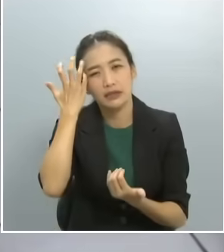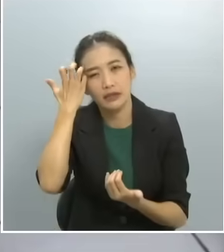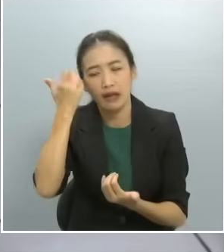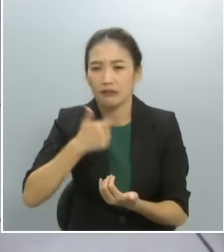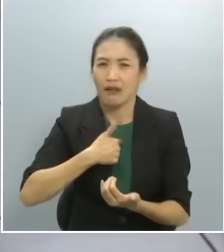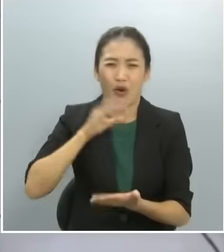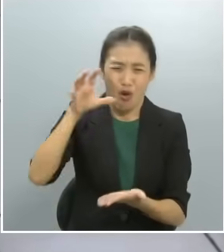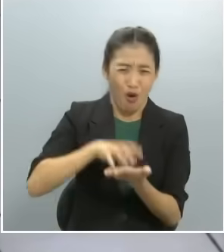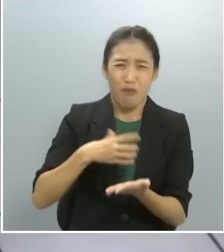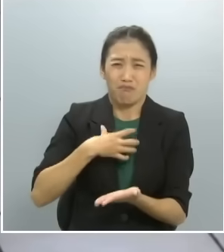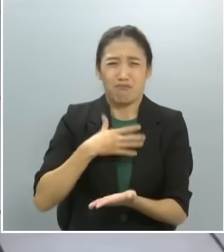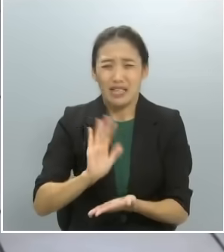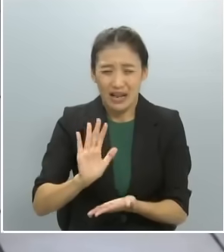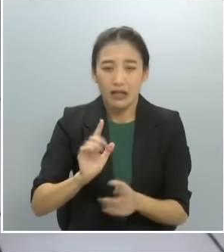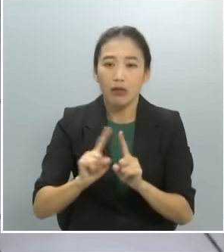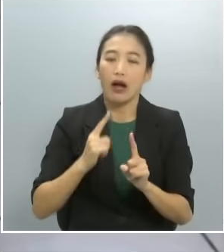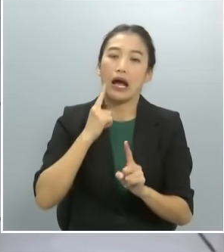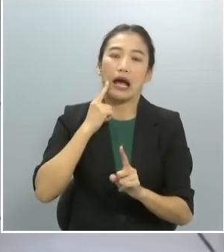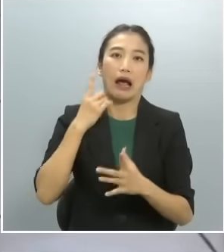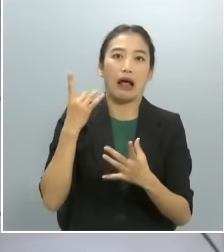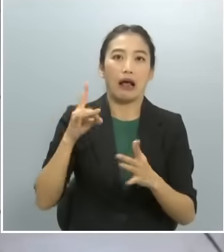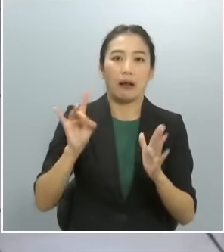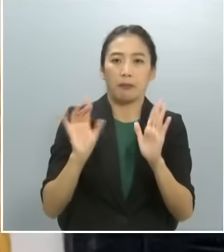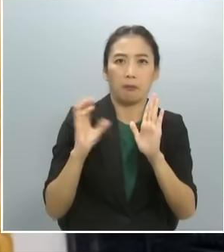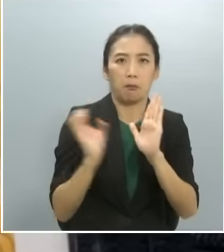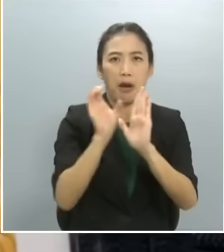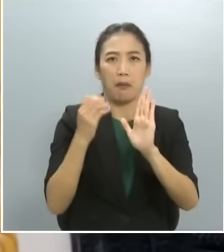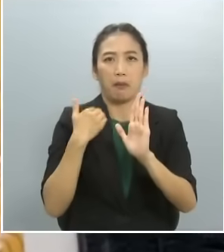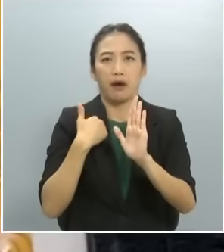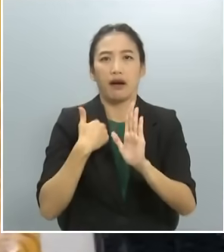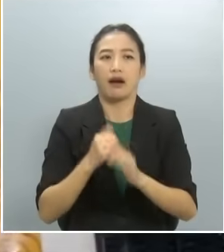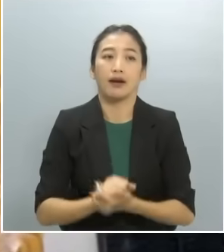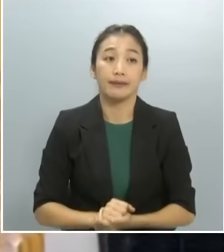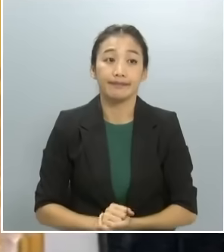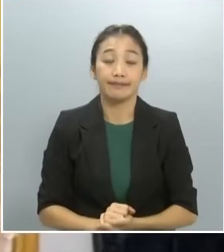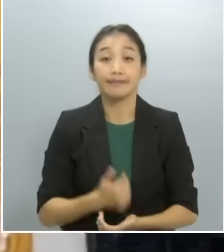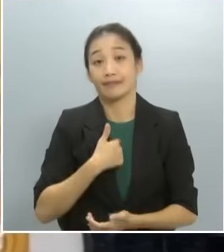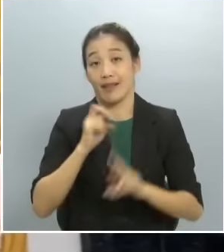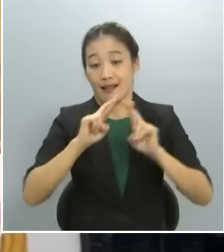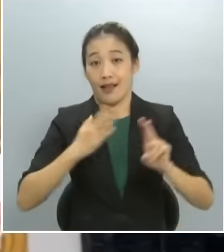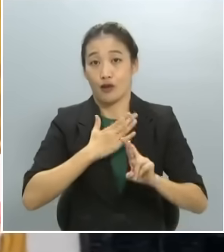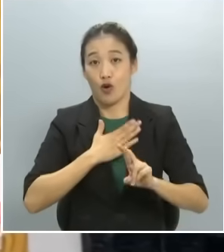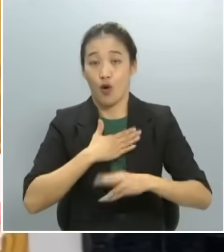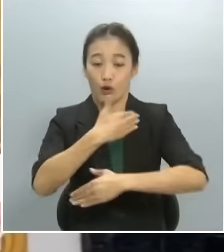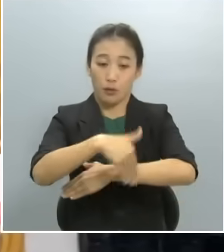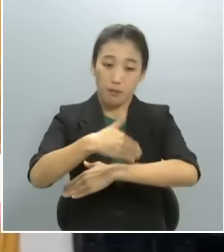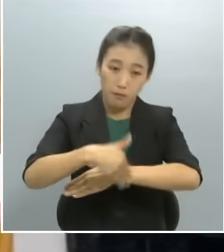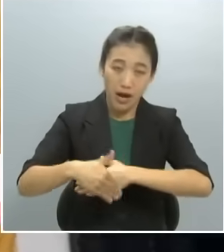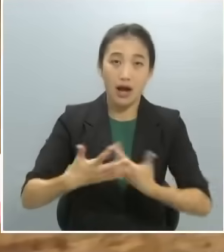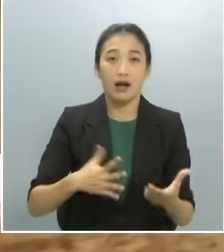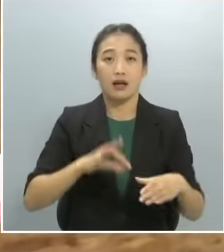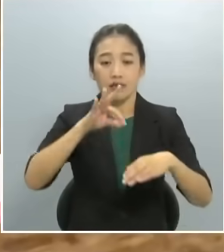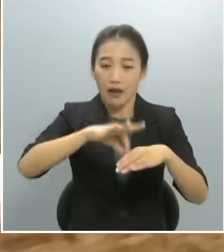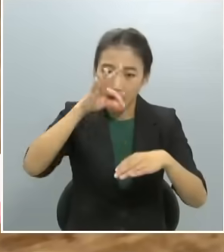ที่ร้านมีขายเนี่ยเขาเรียกว่าแบบหลากหลายนะเขาว่าอย่างนั้นไม่ว่าจะเป็นขนมปังปิ้งเมนูเย็นเครื่องดื่มร้อนน้ำแข็งใสแต่